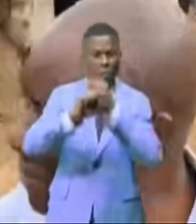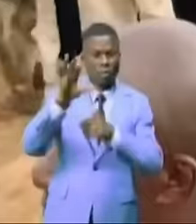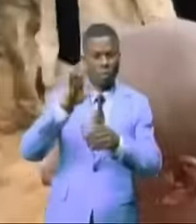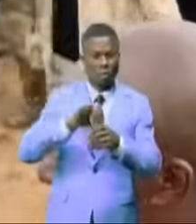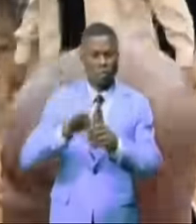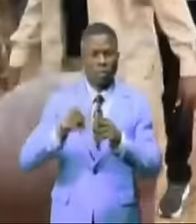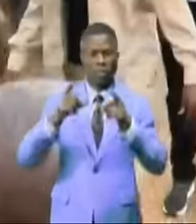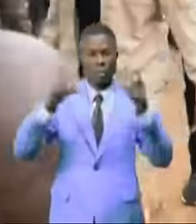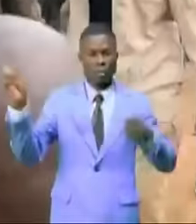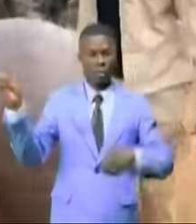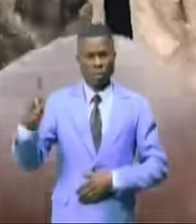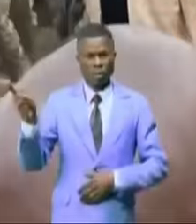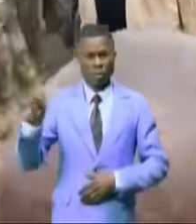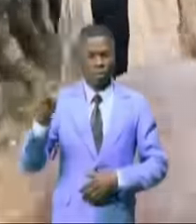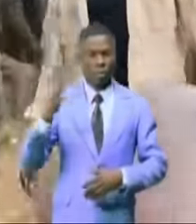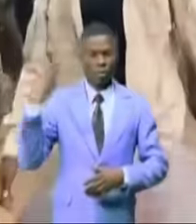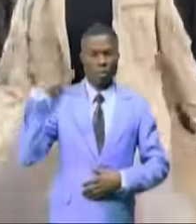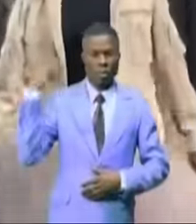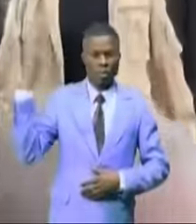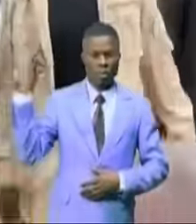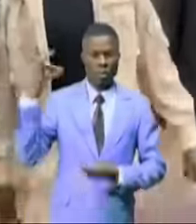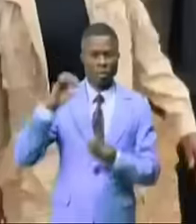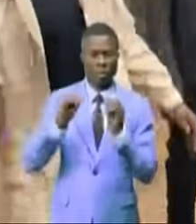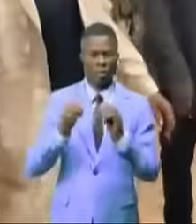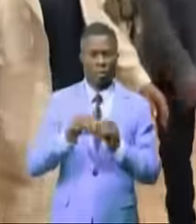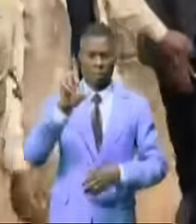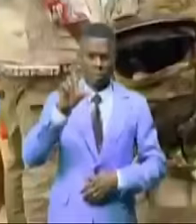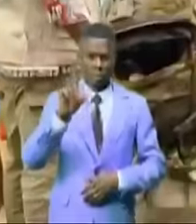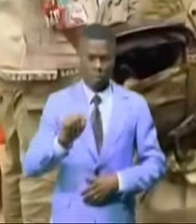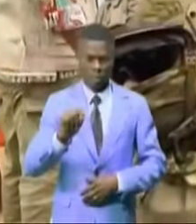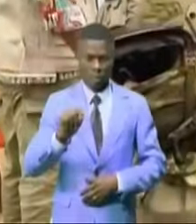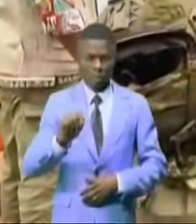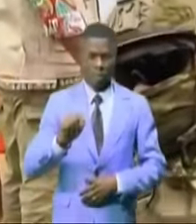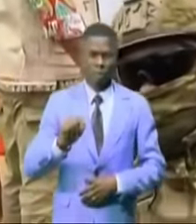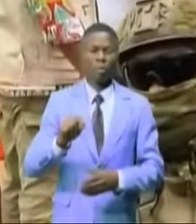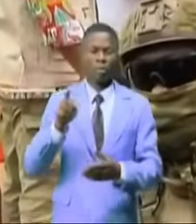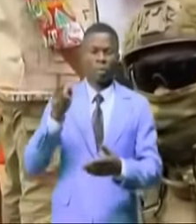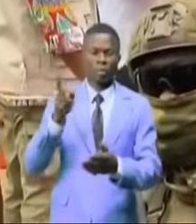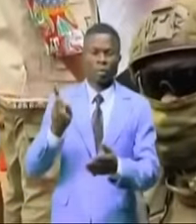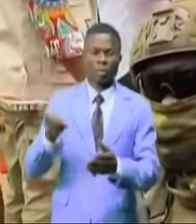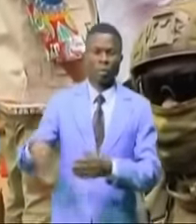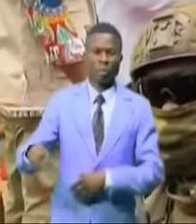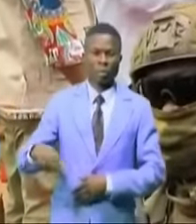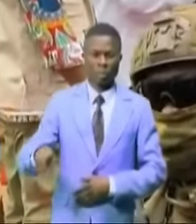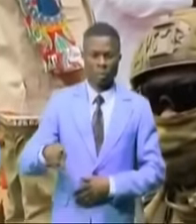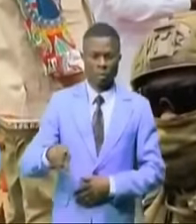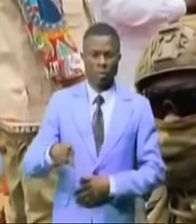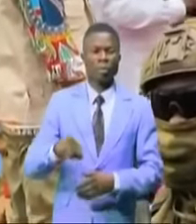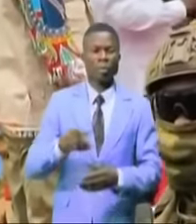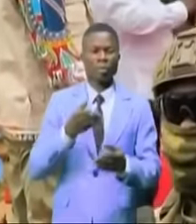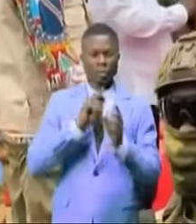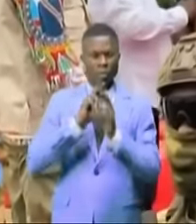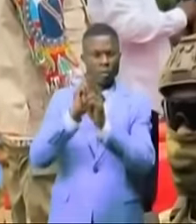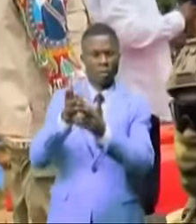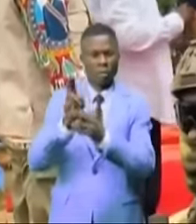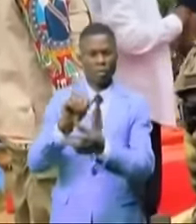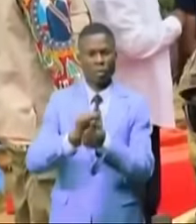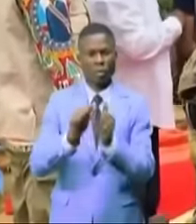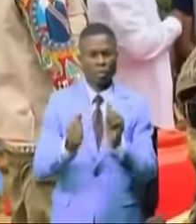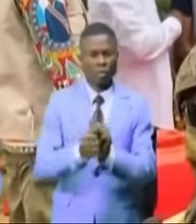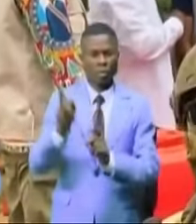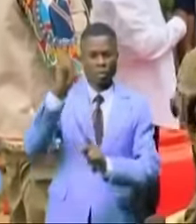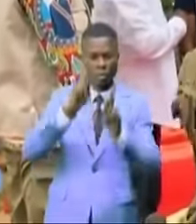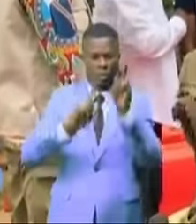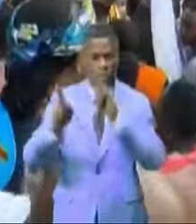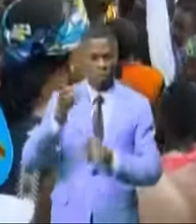l'espace Grand Kasaï, le candidat numéro 20 à la présidentielle a répondu à quelques préoccupations de la